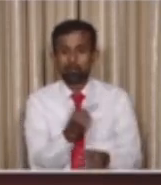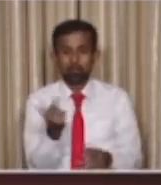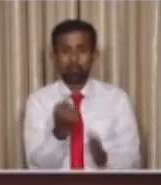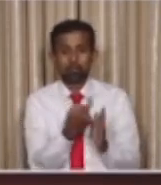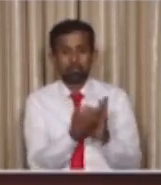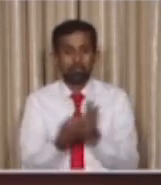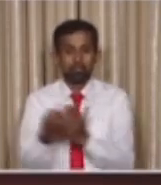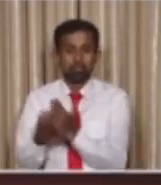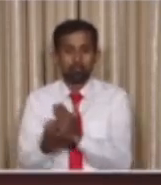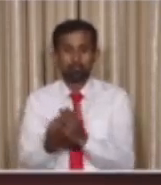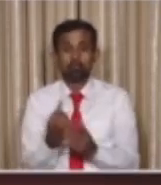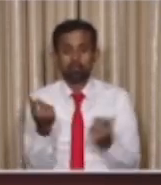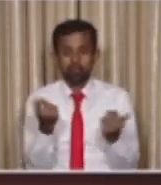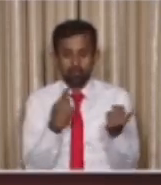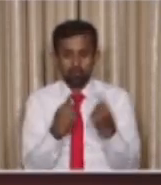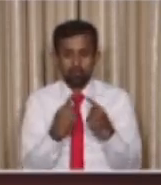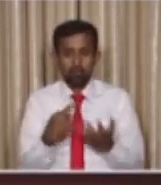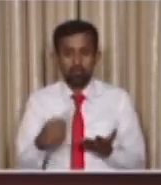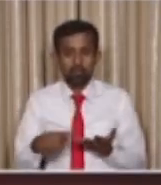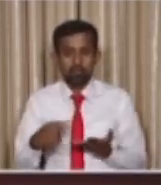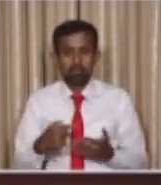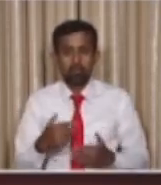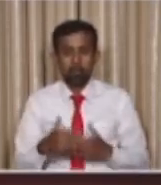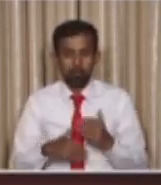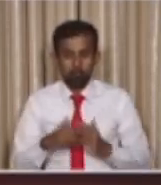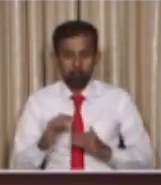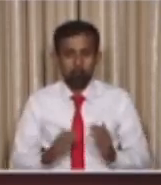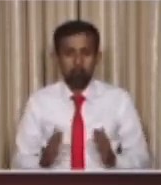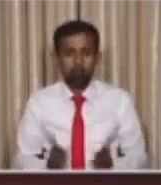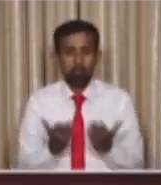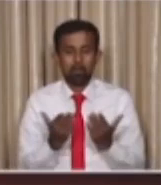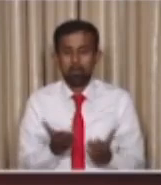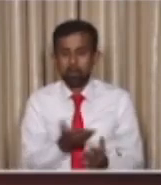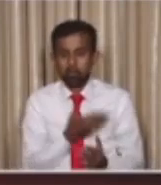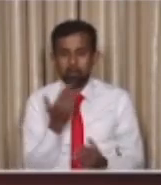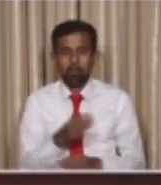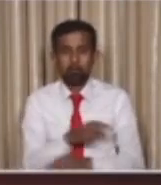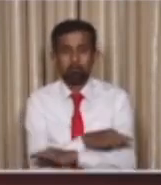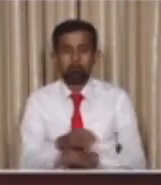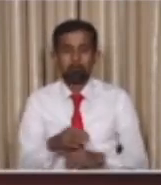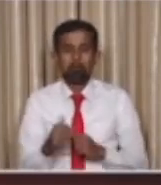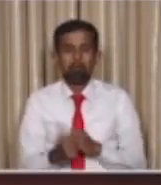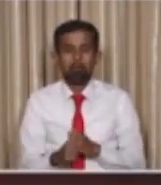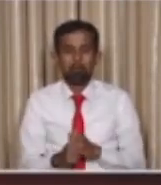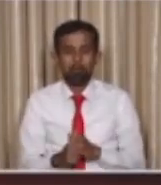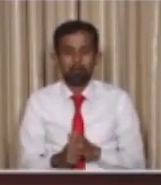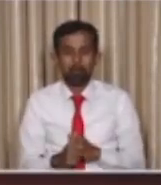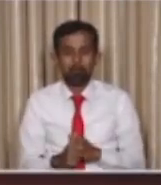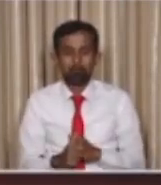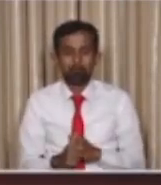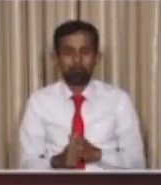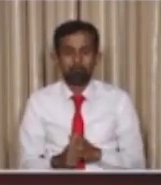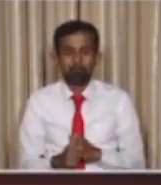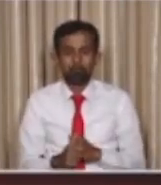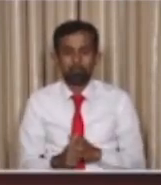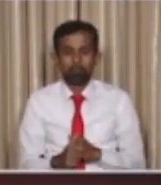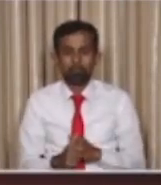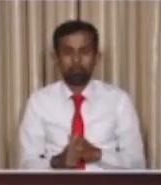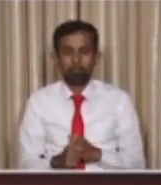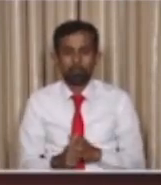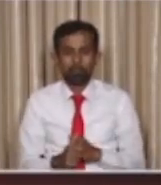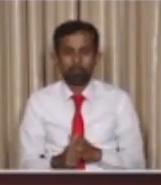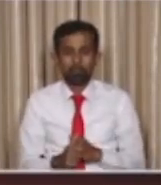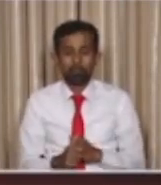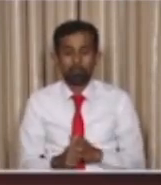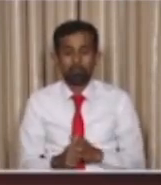කරන යම් යම් හෙලිදරව් ඒවා ක්‍රියාත්මක වීමට හැකි යාන්ත්‍රණයක් ගොඩනැගීම සඳහා ඒක මේ ඒක